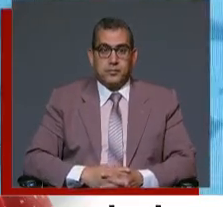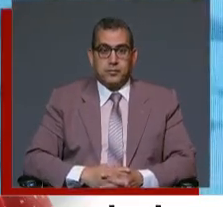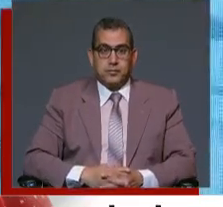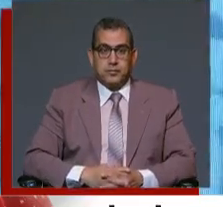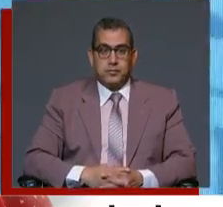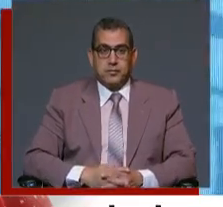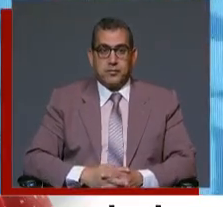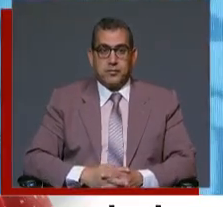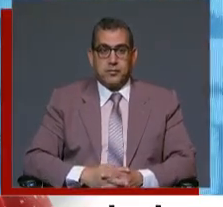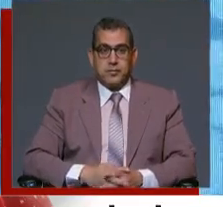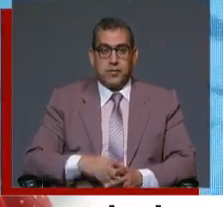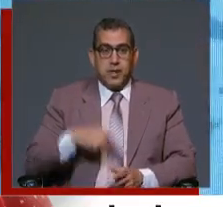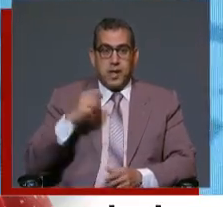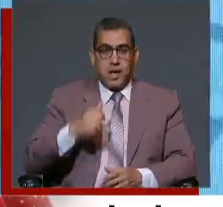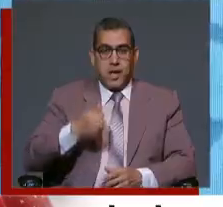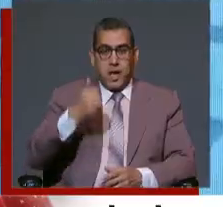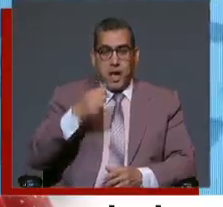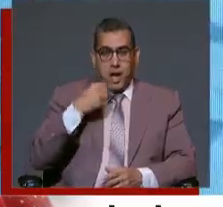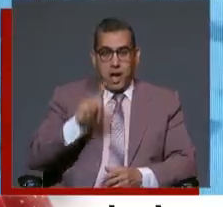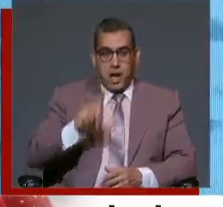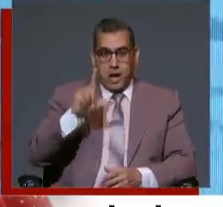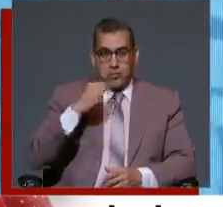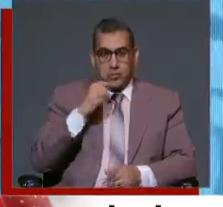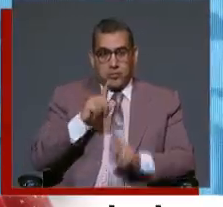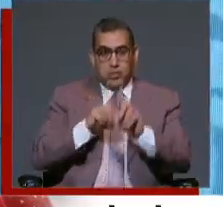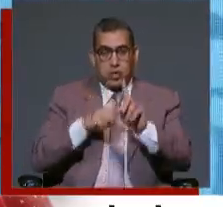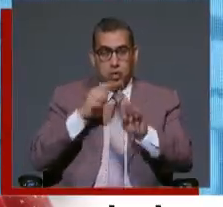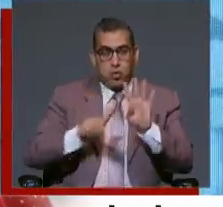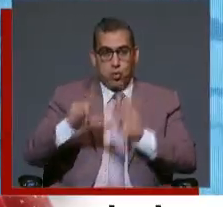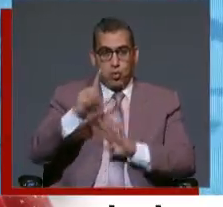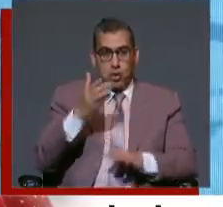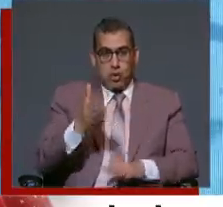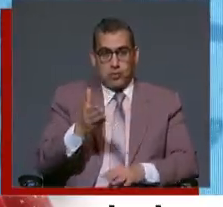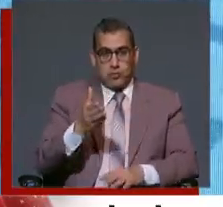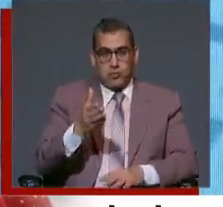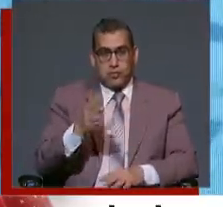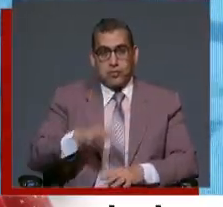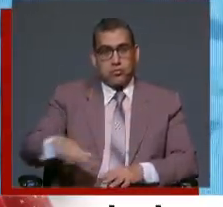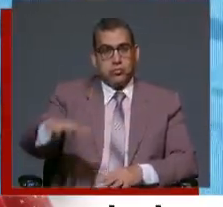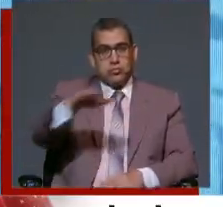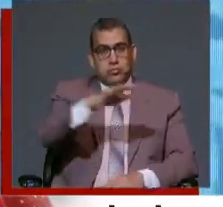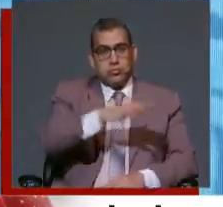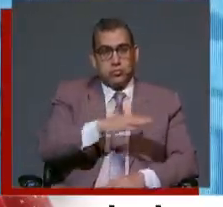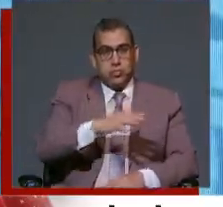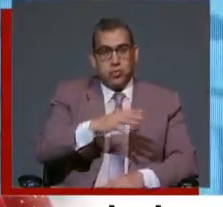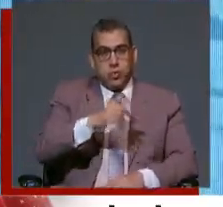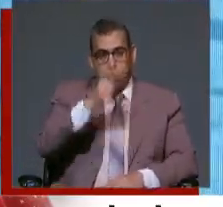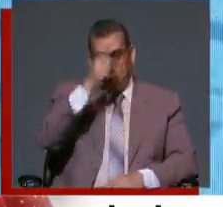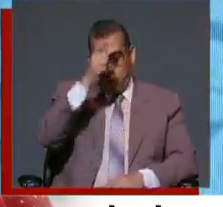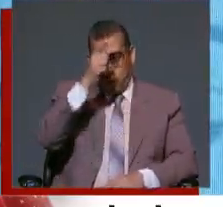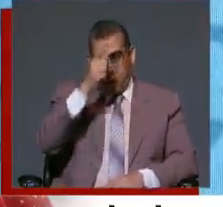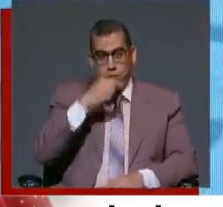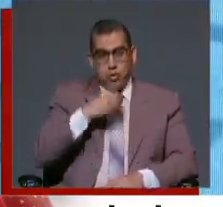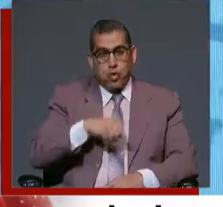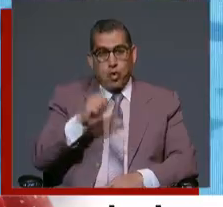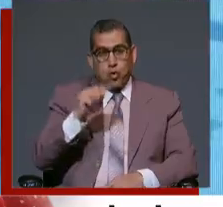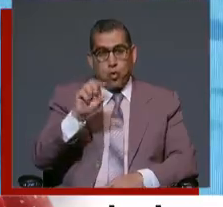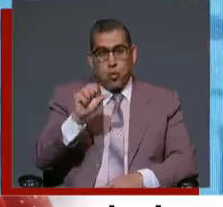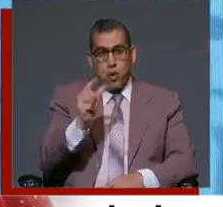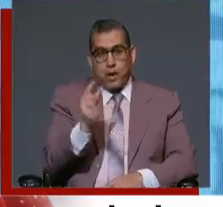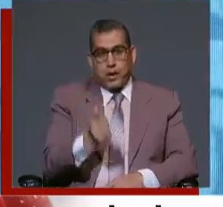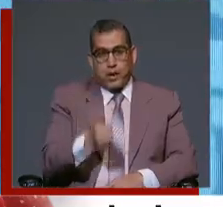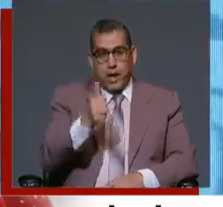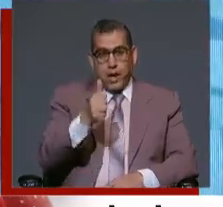السيد إدوارد نجيرينتي معالي رئيس وزراء جميع جمهورية رواندا،